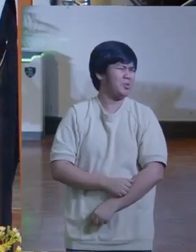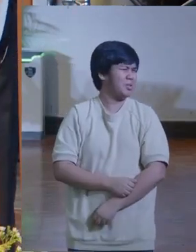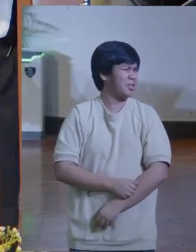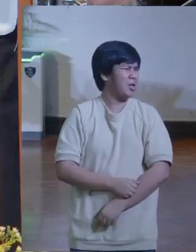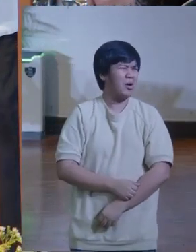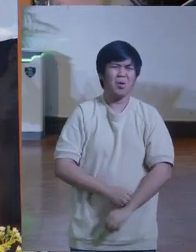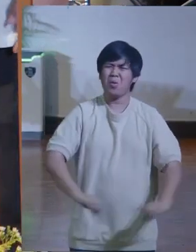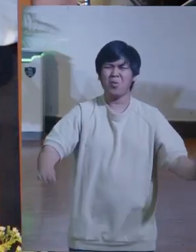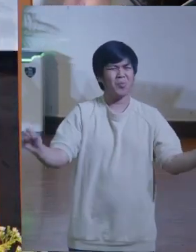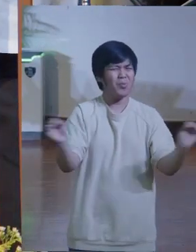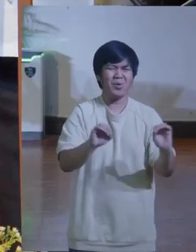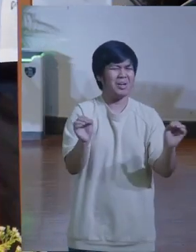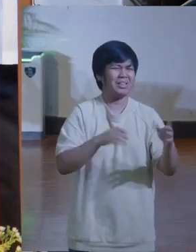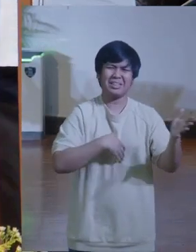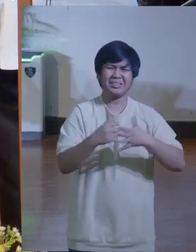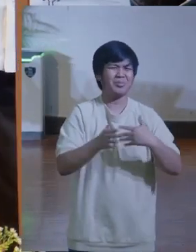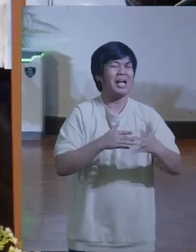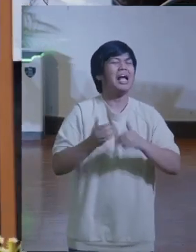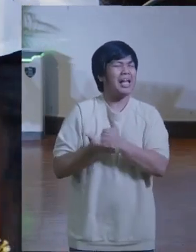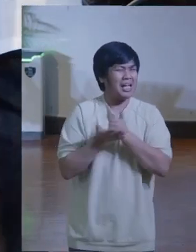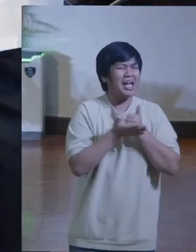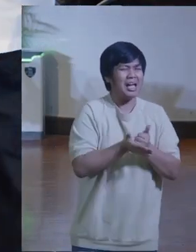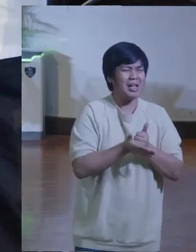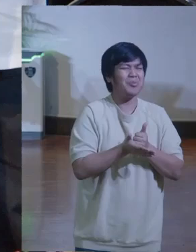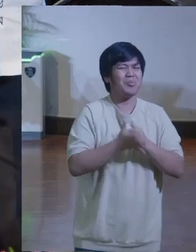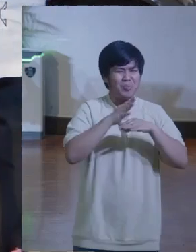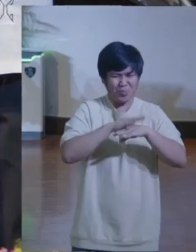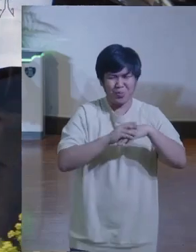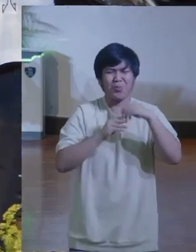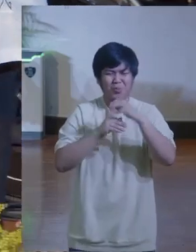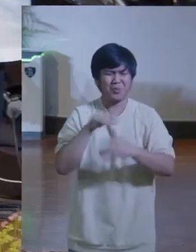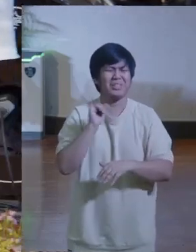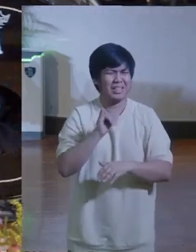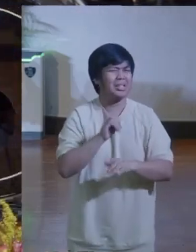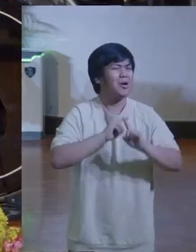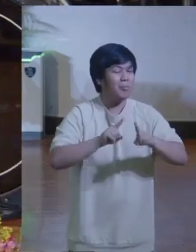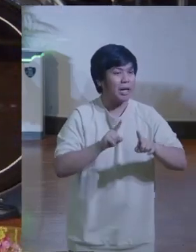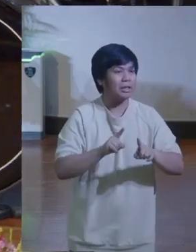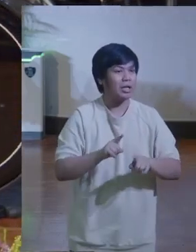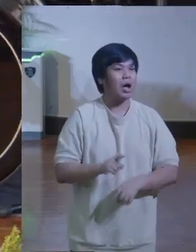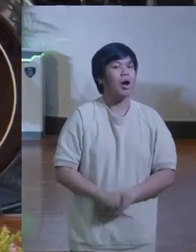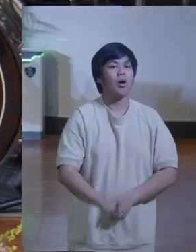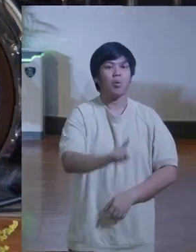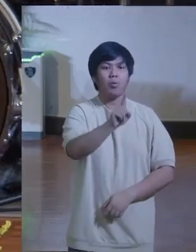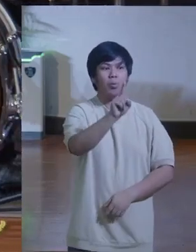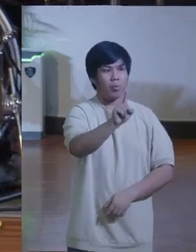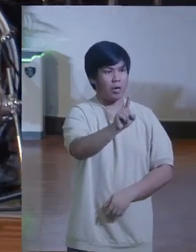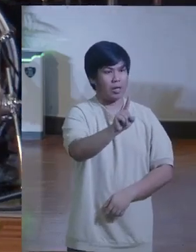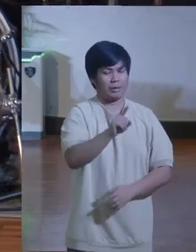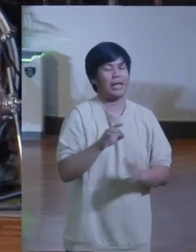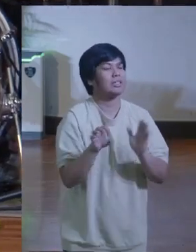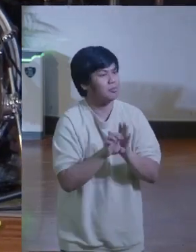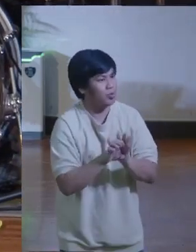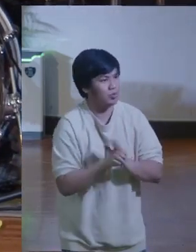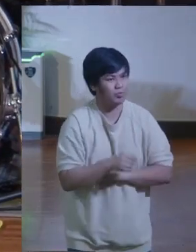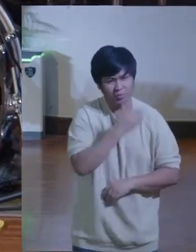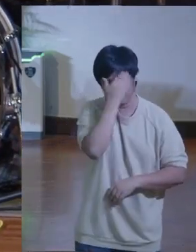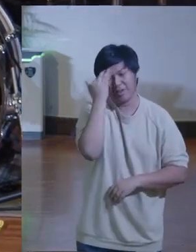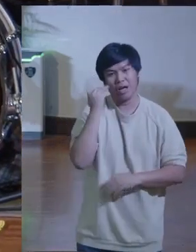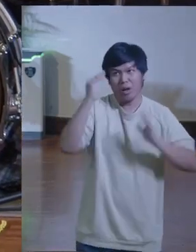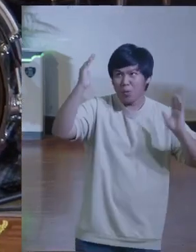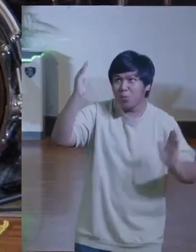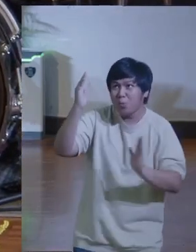Wala pong ibang mediator. Merong sinasabi na kailangan lumapit tayo sa ina ng anak ng